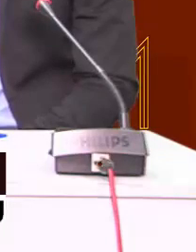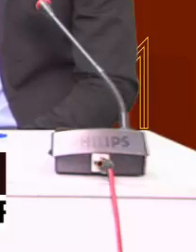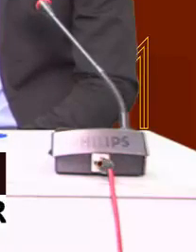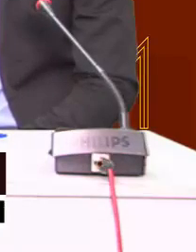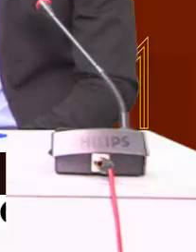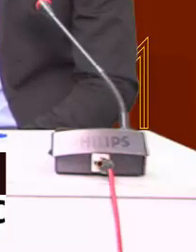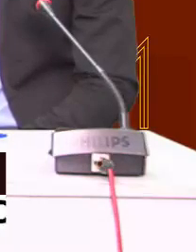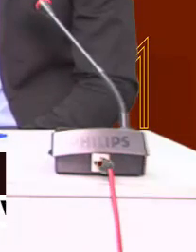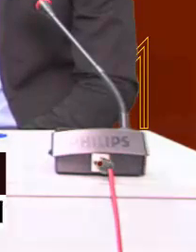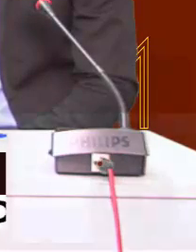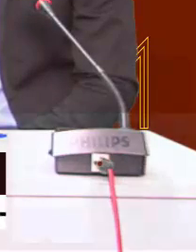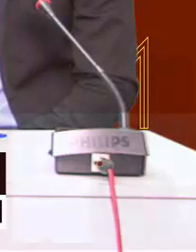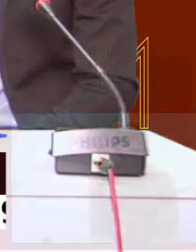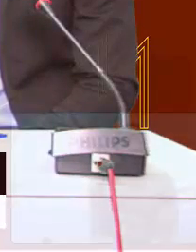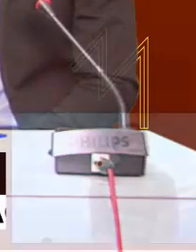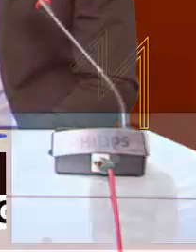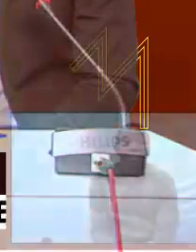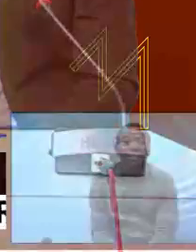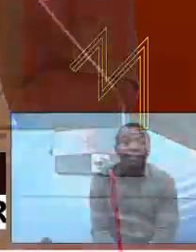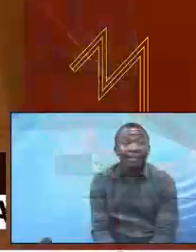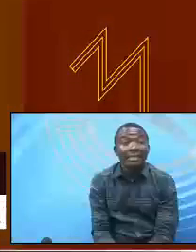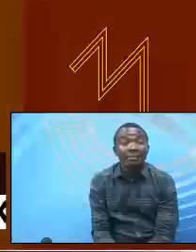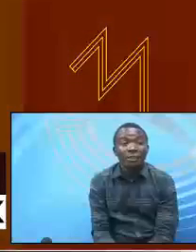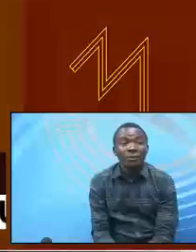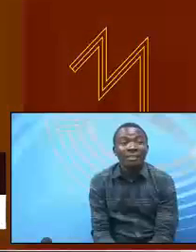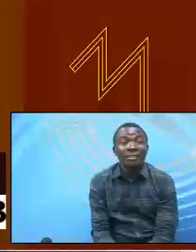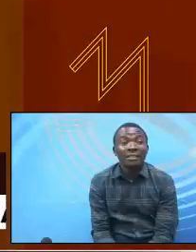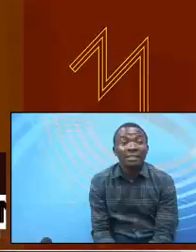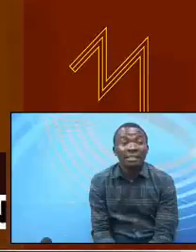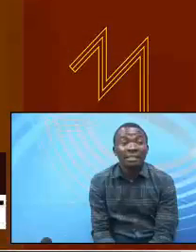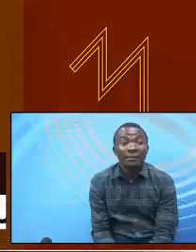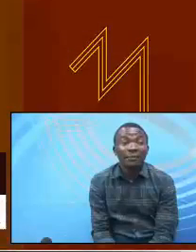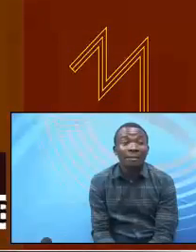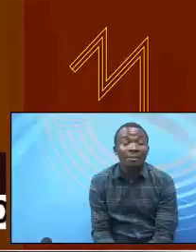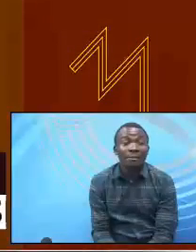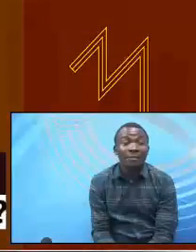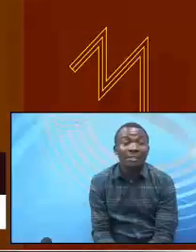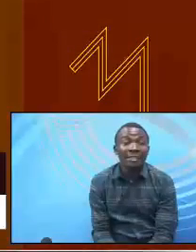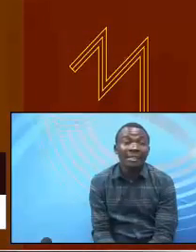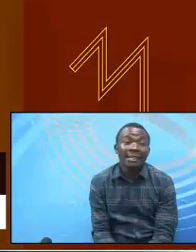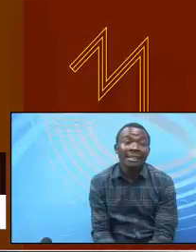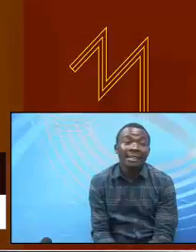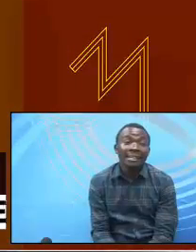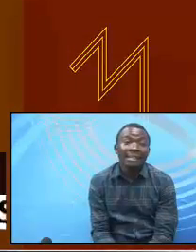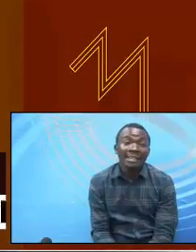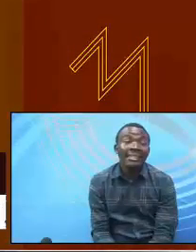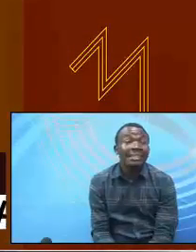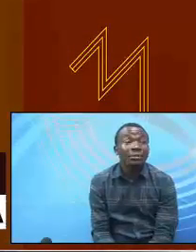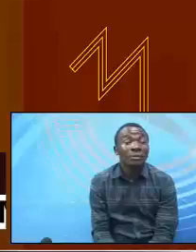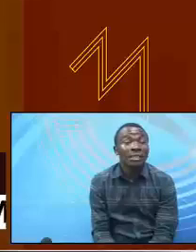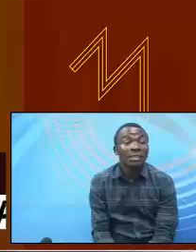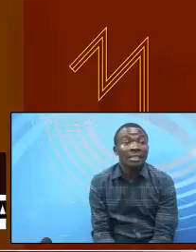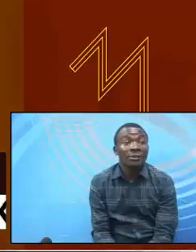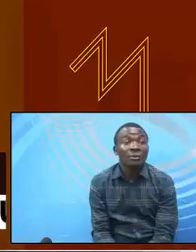Ariko ababyeyi bo barabyumvise ko ngomba kujya kwiga, ndagenda niga mu ishuri ry'abumva n'abatumva.